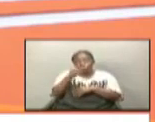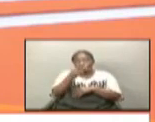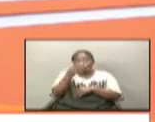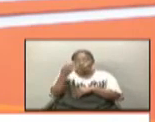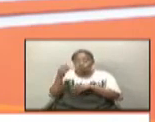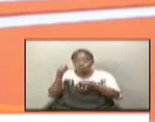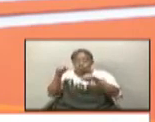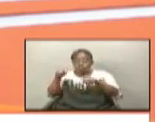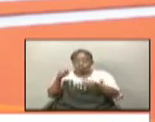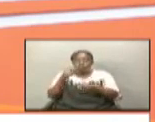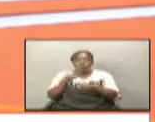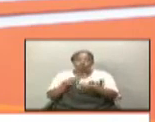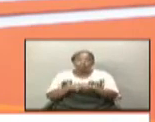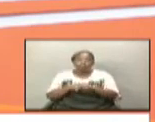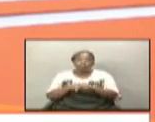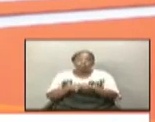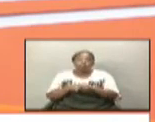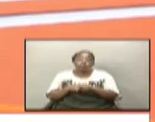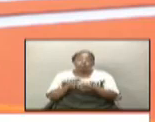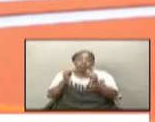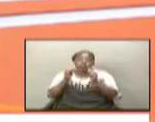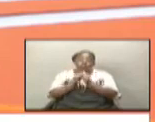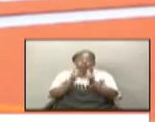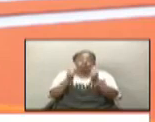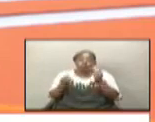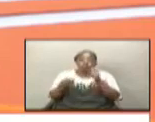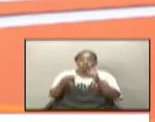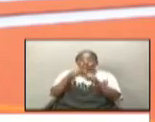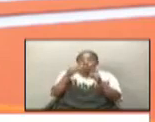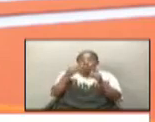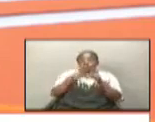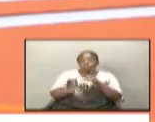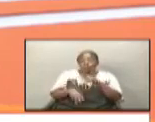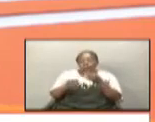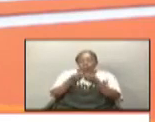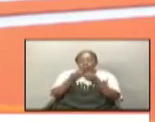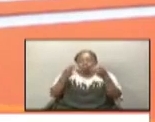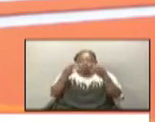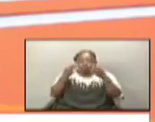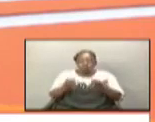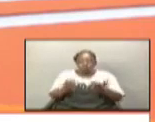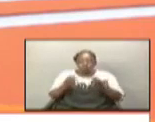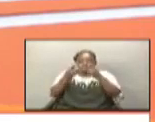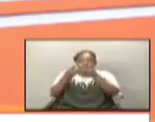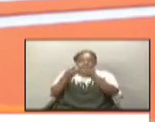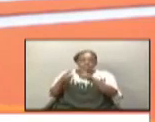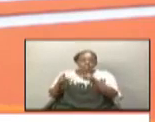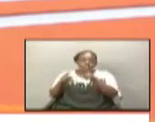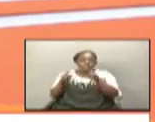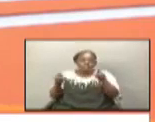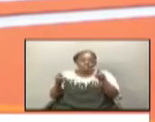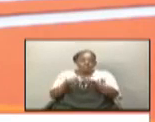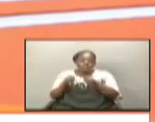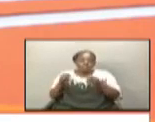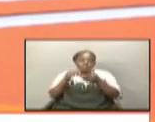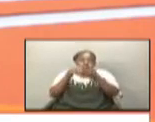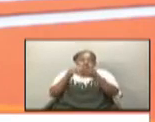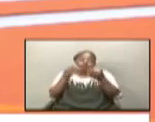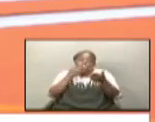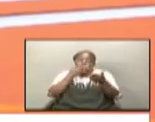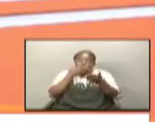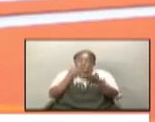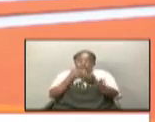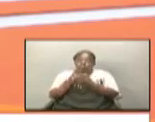mulundi guno yonko lupapula luno luongeddwamu ebinnonogo ebyenjawulo kale n'okwongera okuyamba